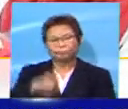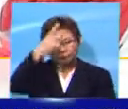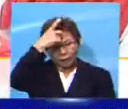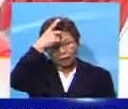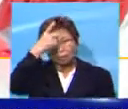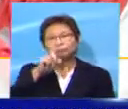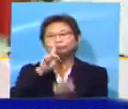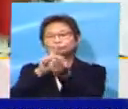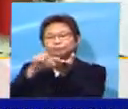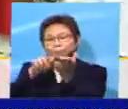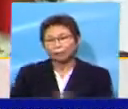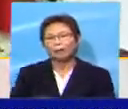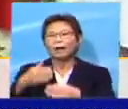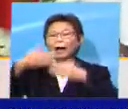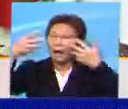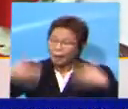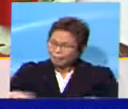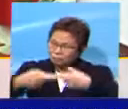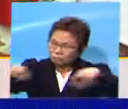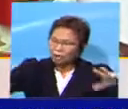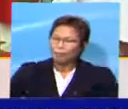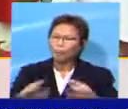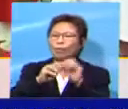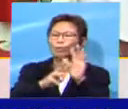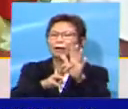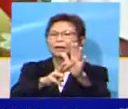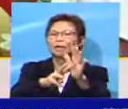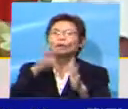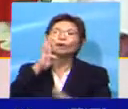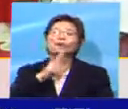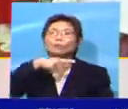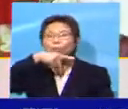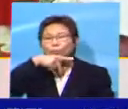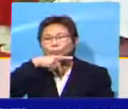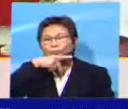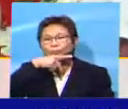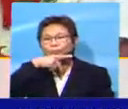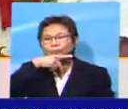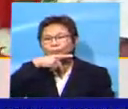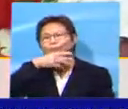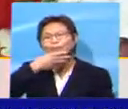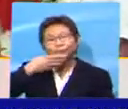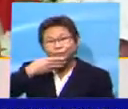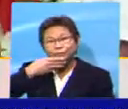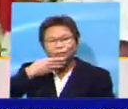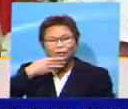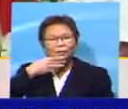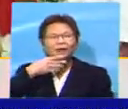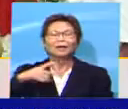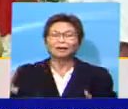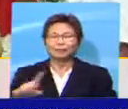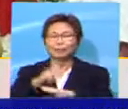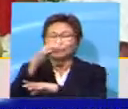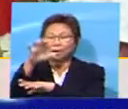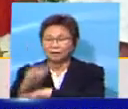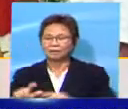Datuk Seri Mazhir ditemui media selepas merasmikan mesyuarat perwakilan wanita, pemuda dan Puteri UMNO bahagian Bera. Padang golf awam Majlis Daerah